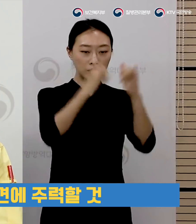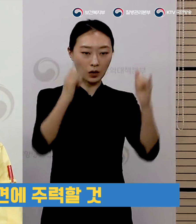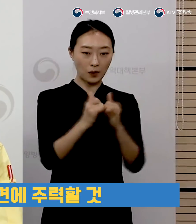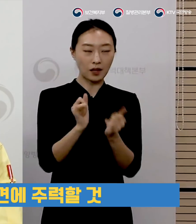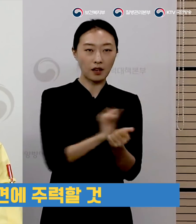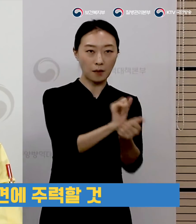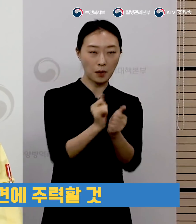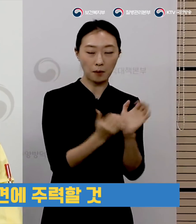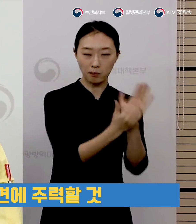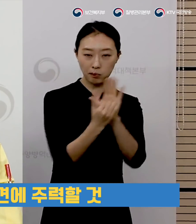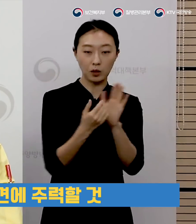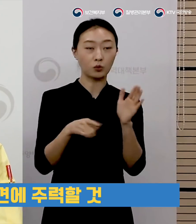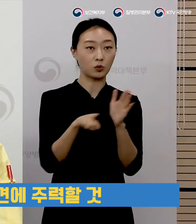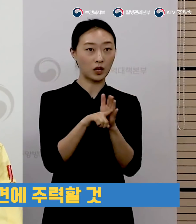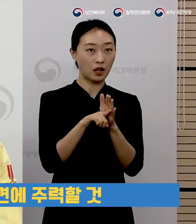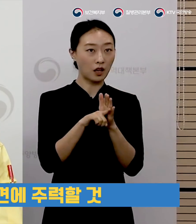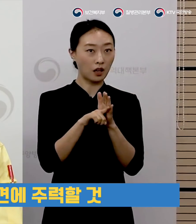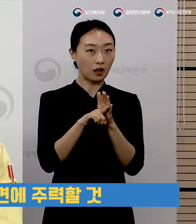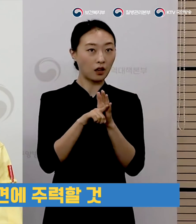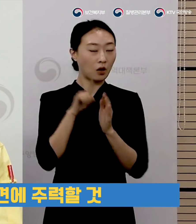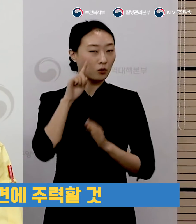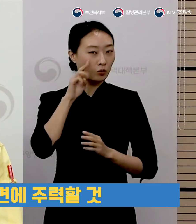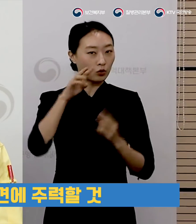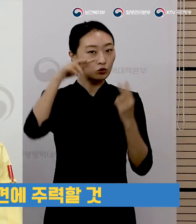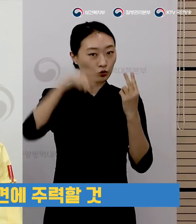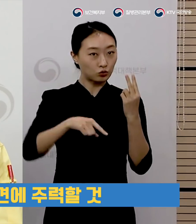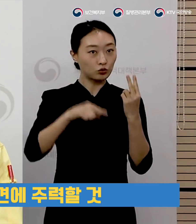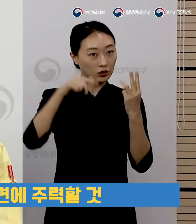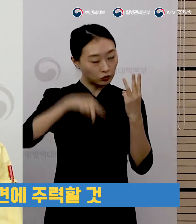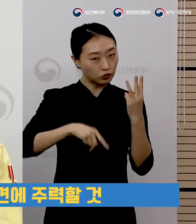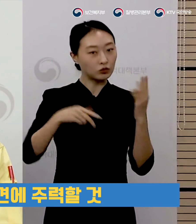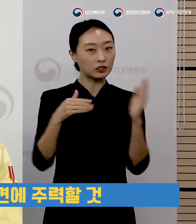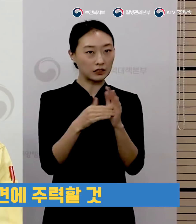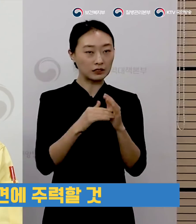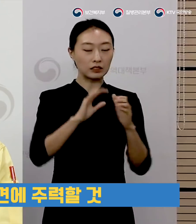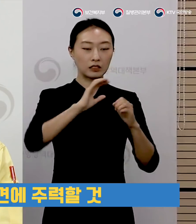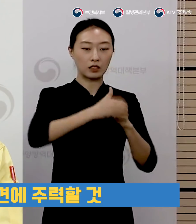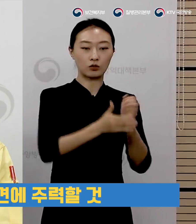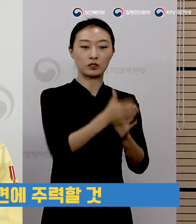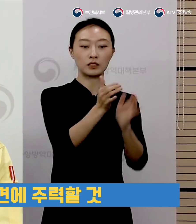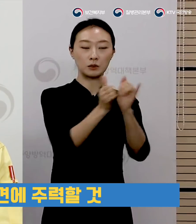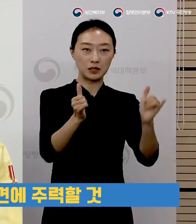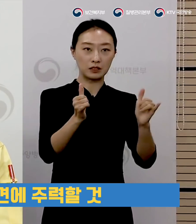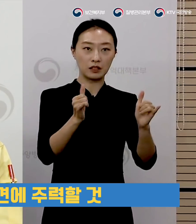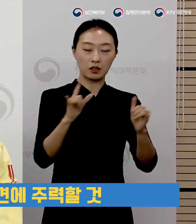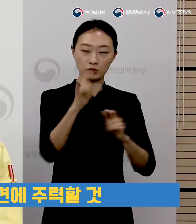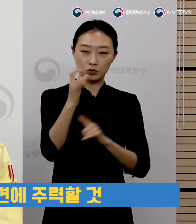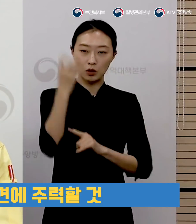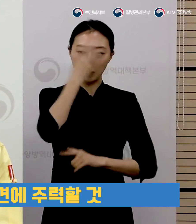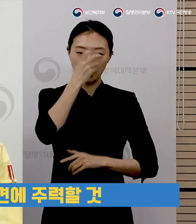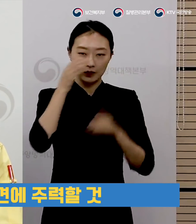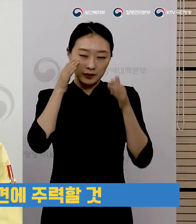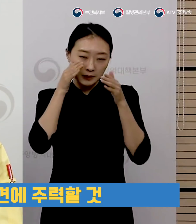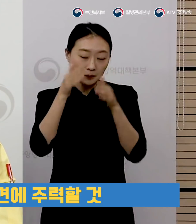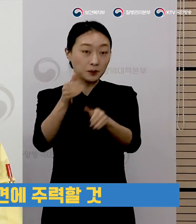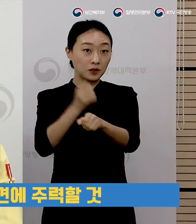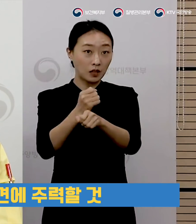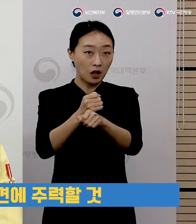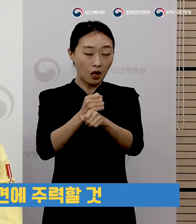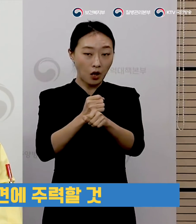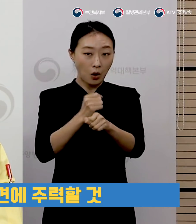차단하기 위해서는 향후 몇 주간 대구 시민들에 대한 진단검사를 집중하며 확진 환자